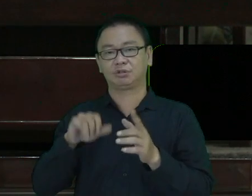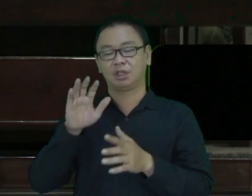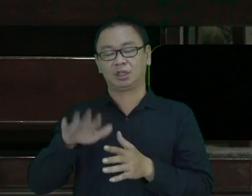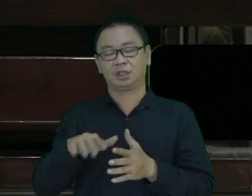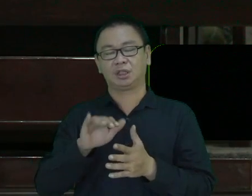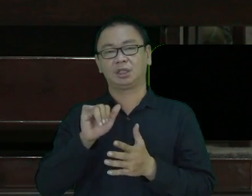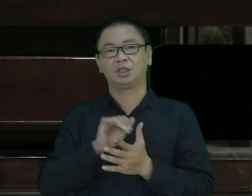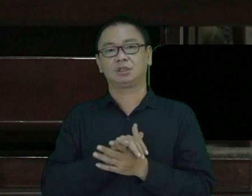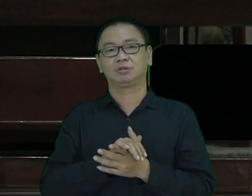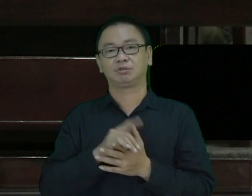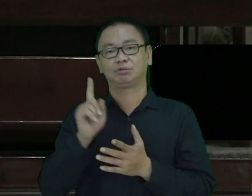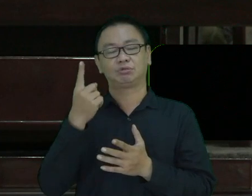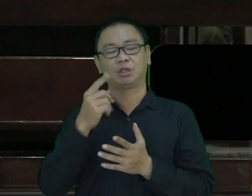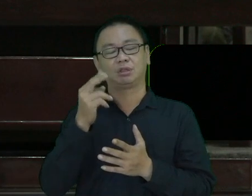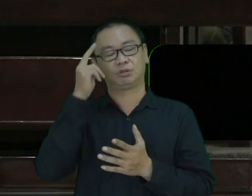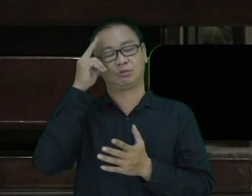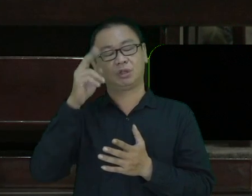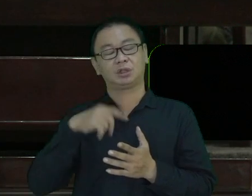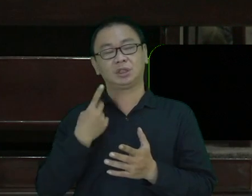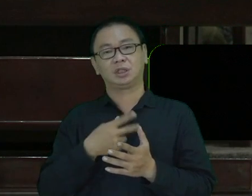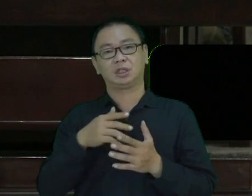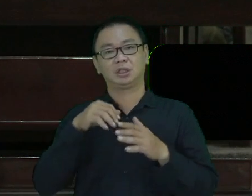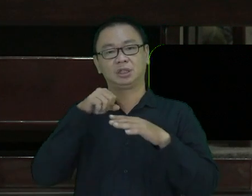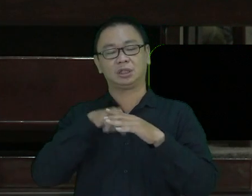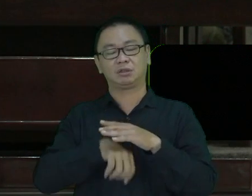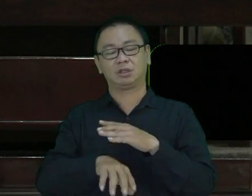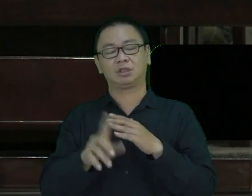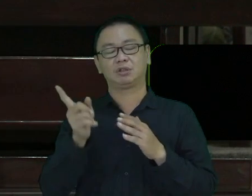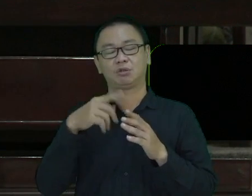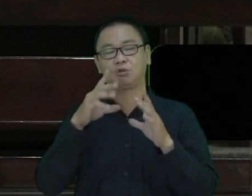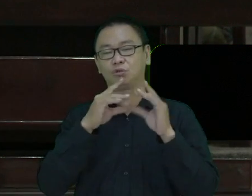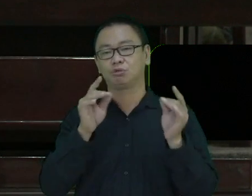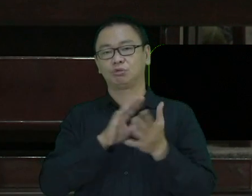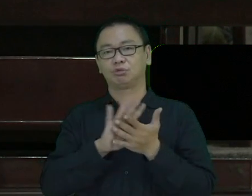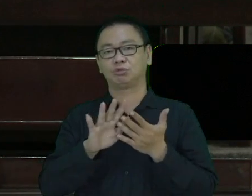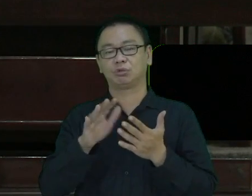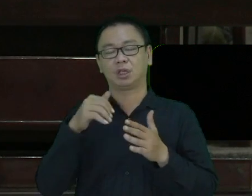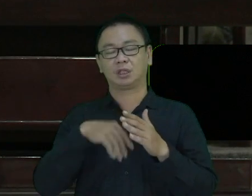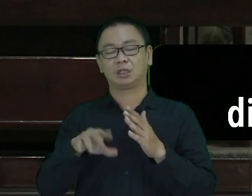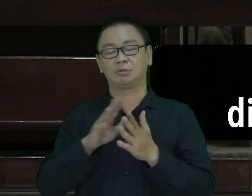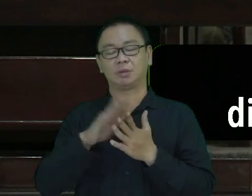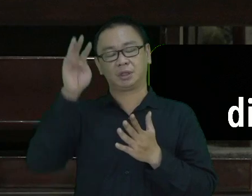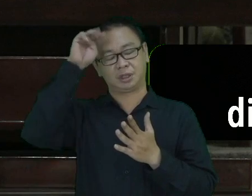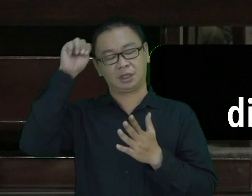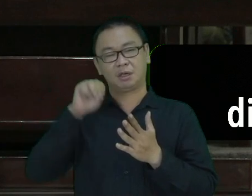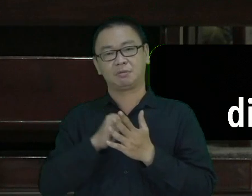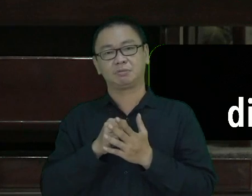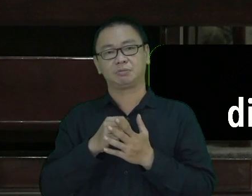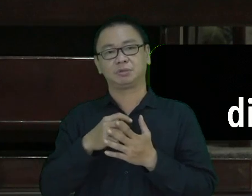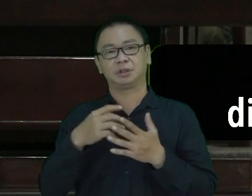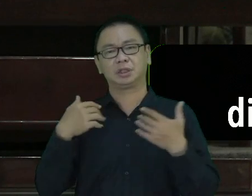tunggal Tuhan kita, yang dikandung dari Roh Kudus, lahir dari anak dara Maria, yang menderita